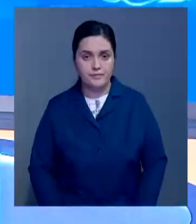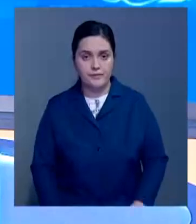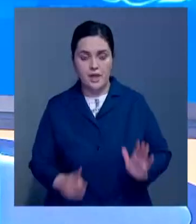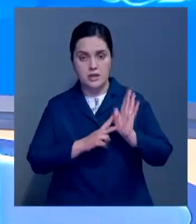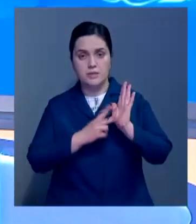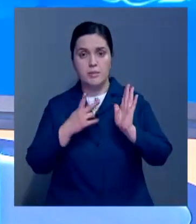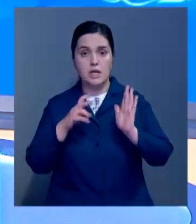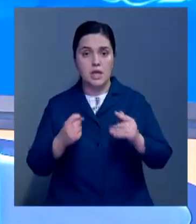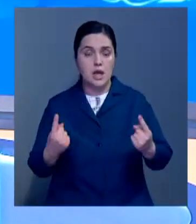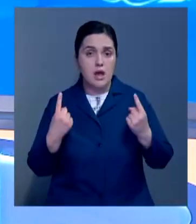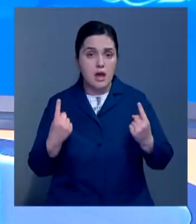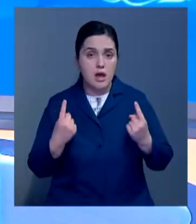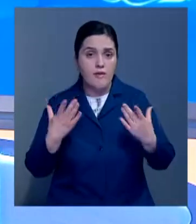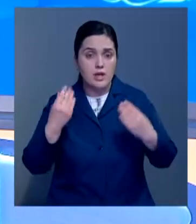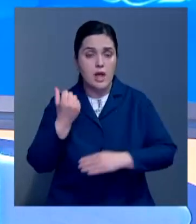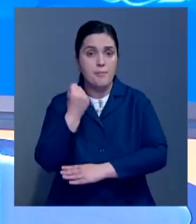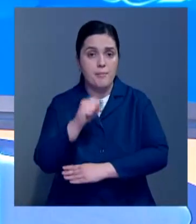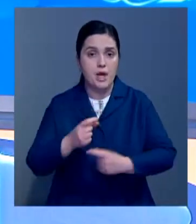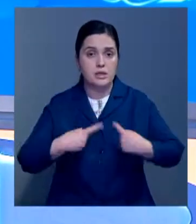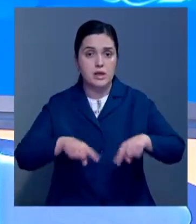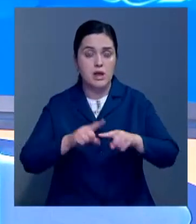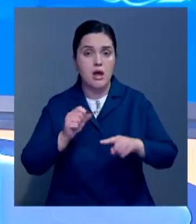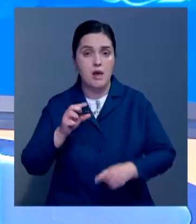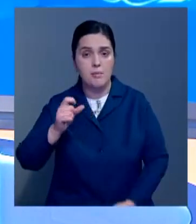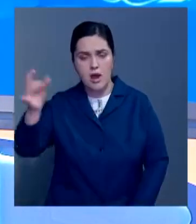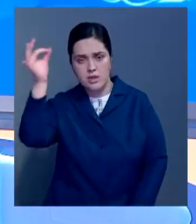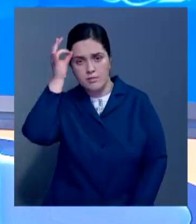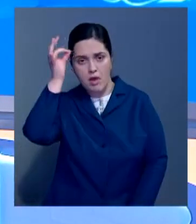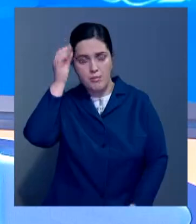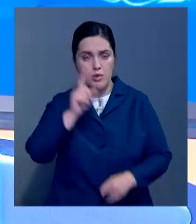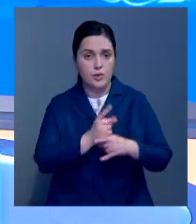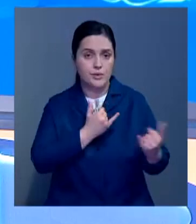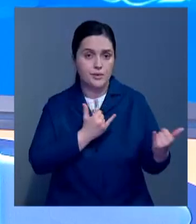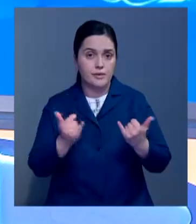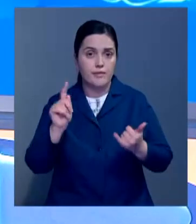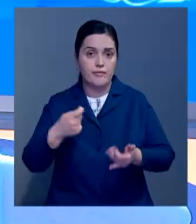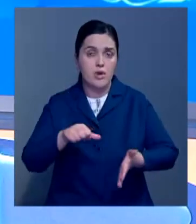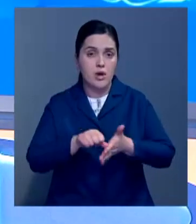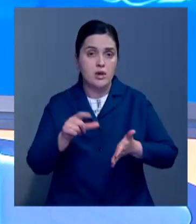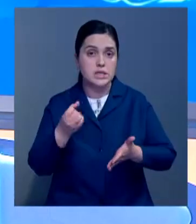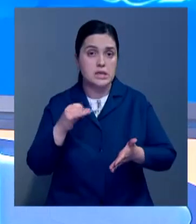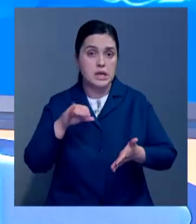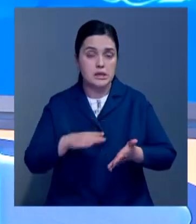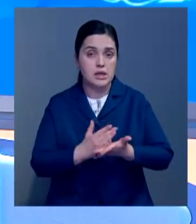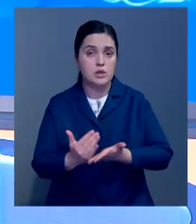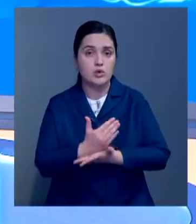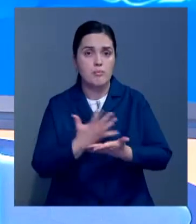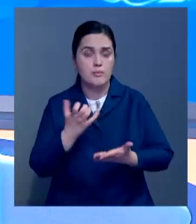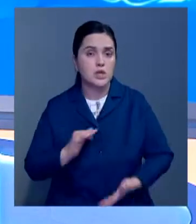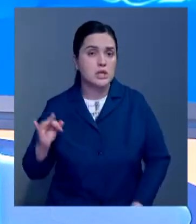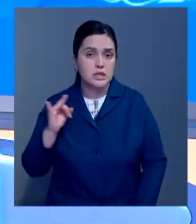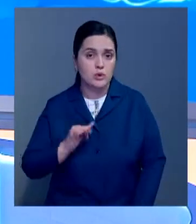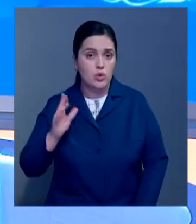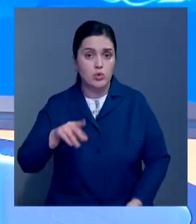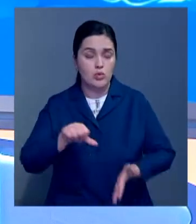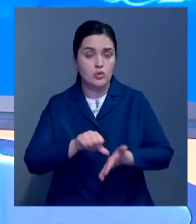в честь 75-летия со дня великой победы агентство хабар вспоминает подвиги наших ветеранов на сайте телеканала уже собраны более 500 истории о героях